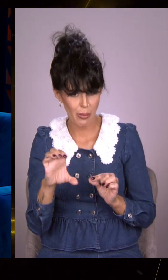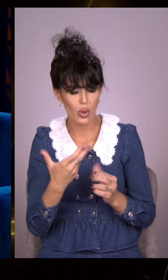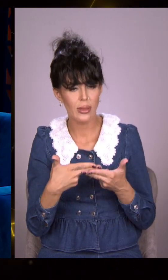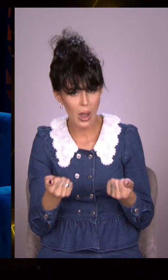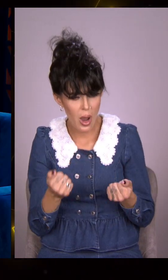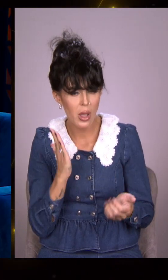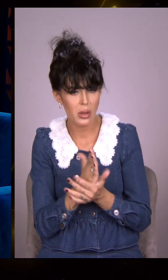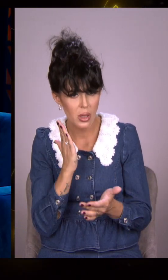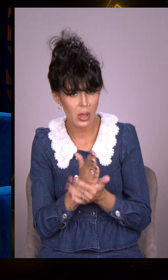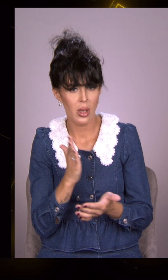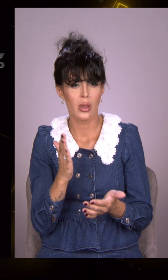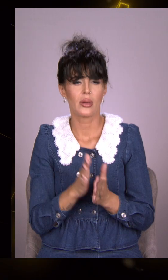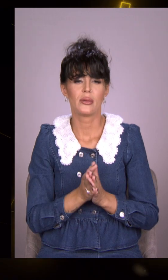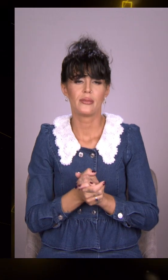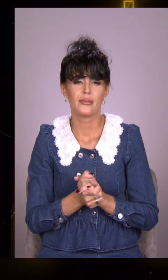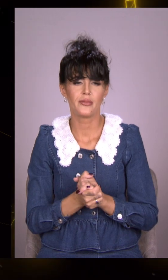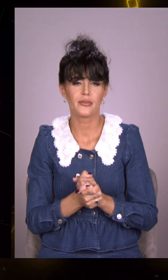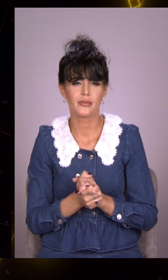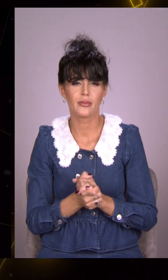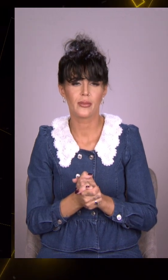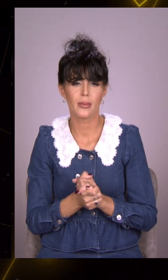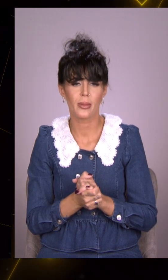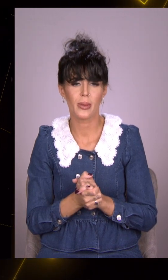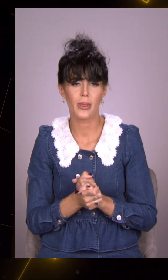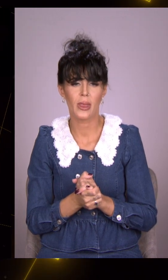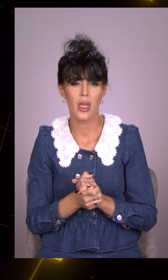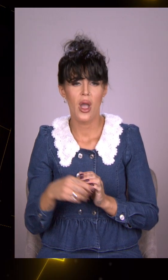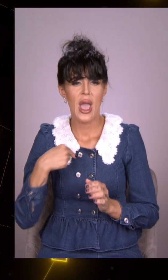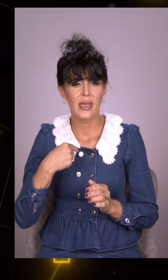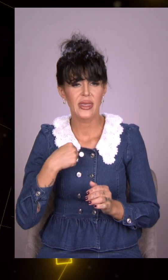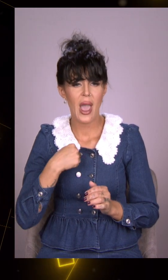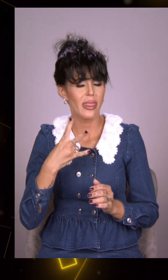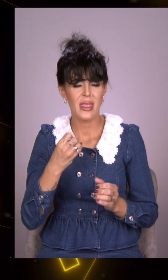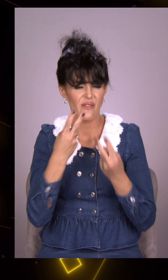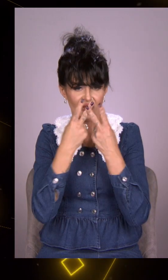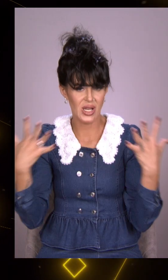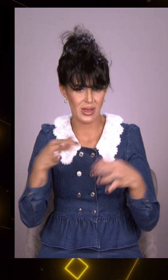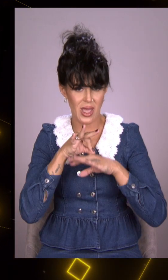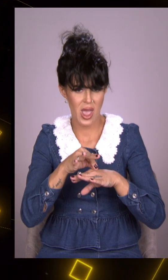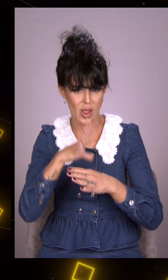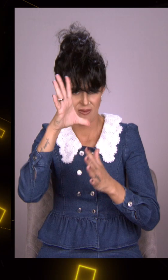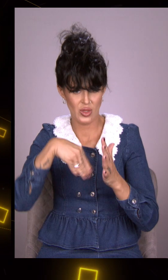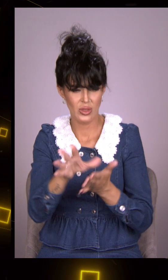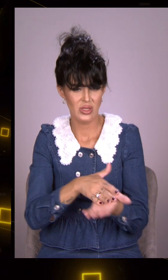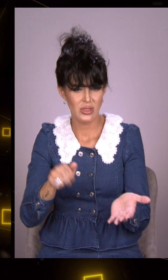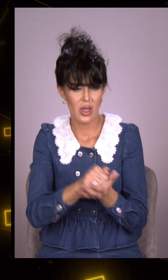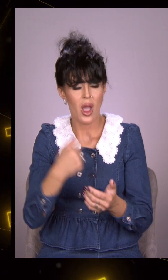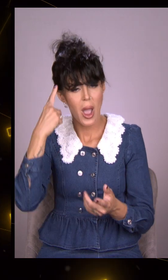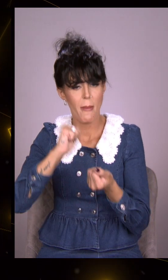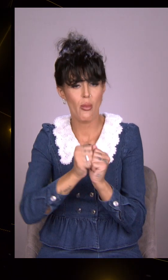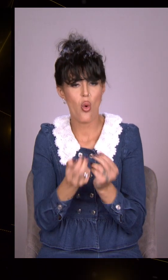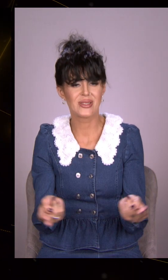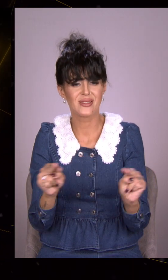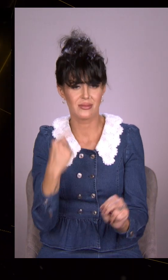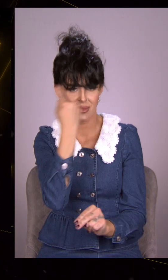бачила тільки, і слава Богу, що я нікого не бачила, я їх пам'ятаю такими щасливими, веселими, красивими.